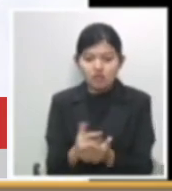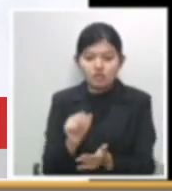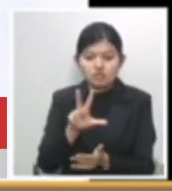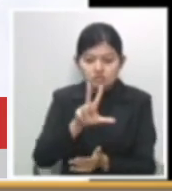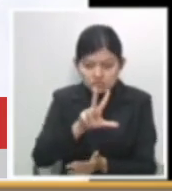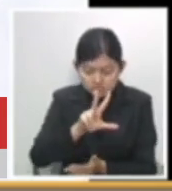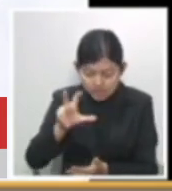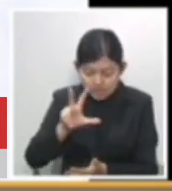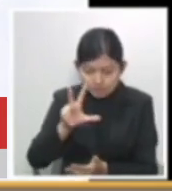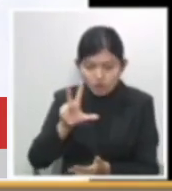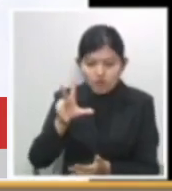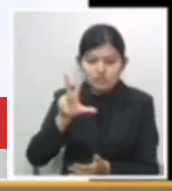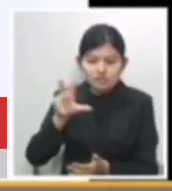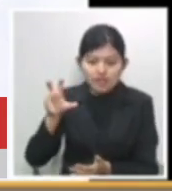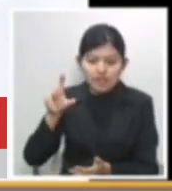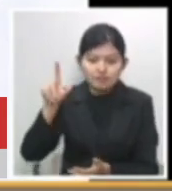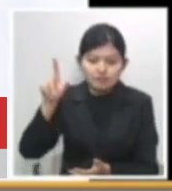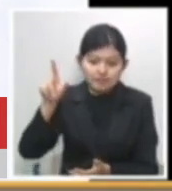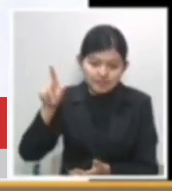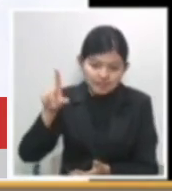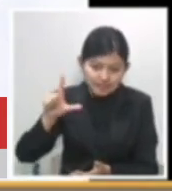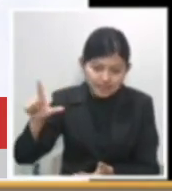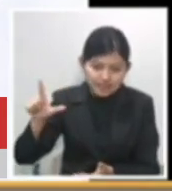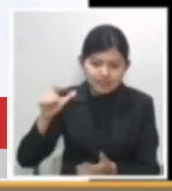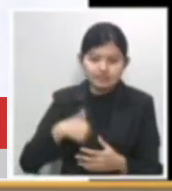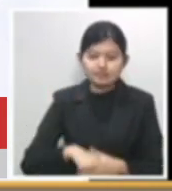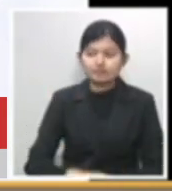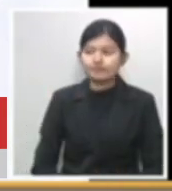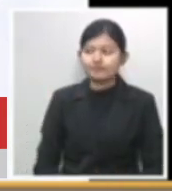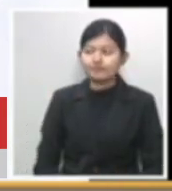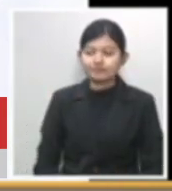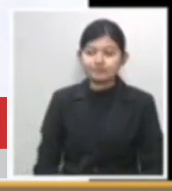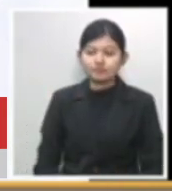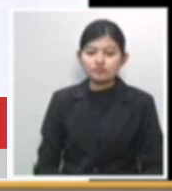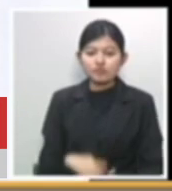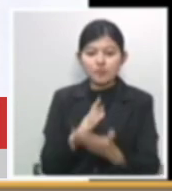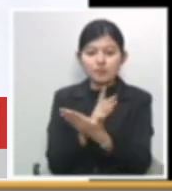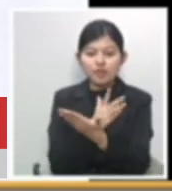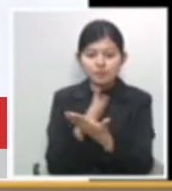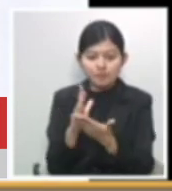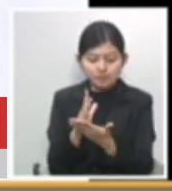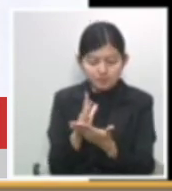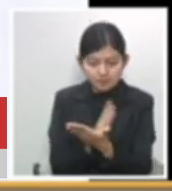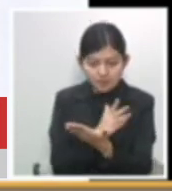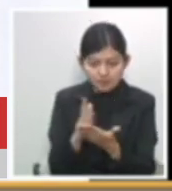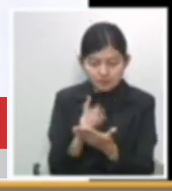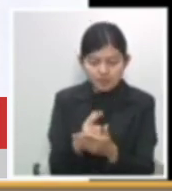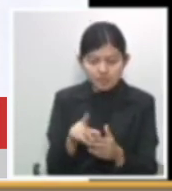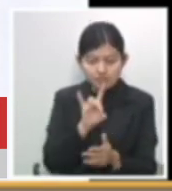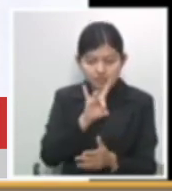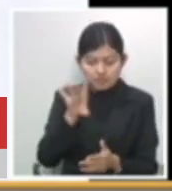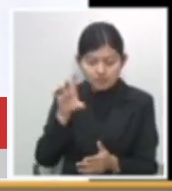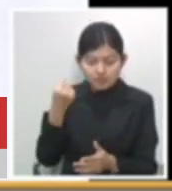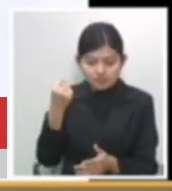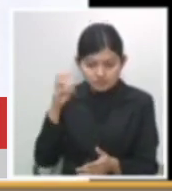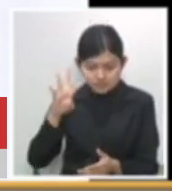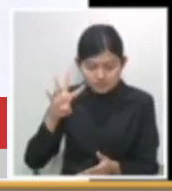ทเศษนะครับแบ่งเป็นงบดำเนินงาน114ล้าน